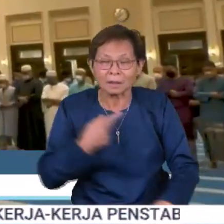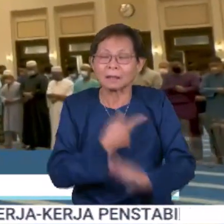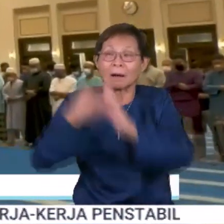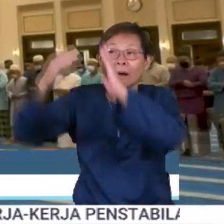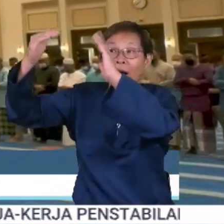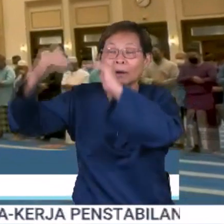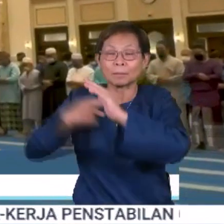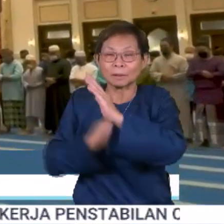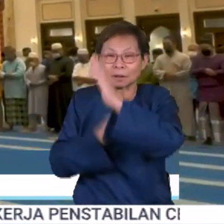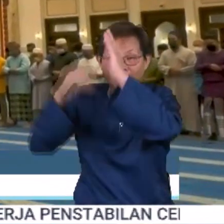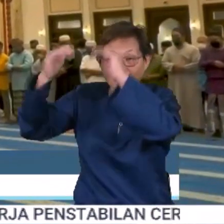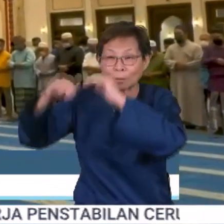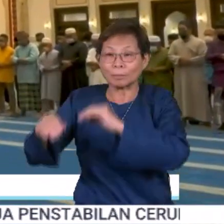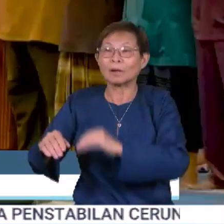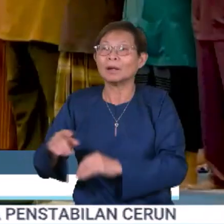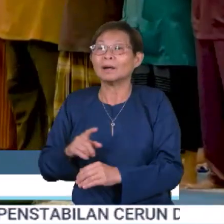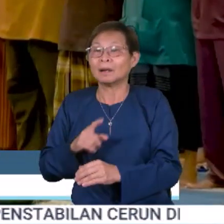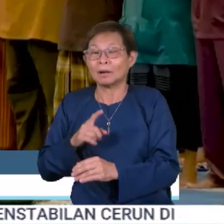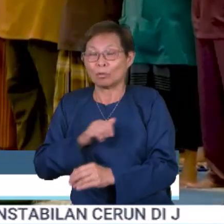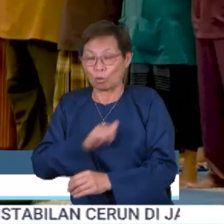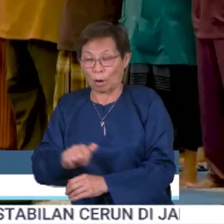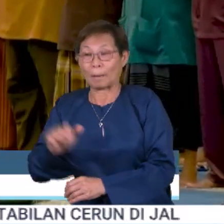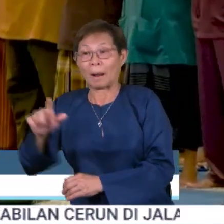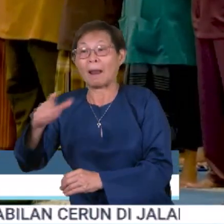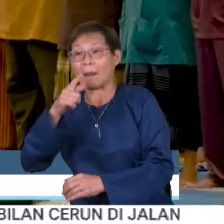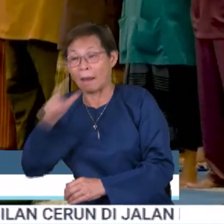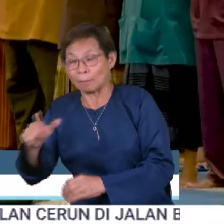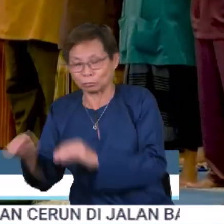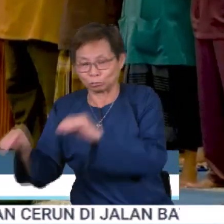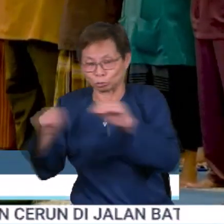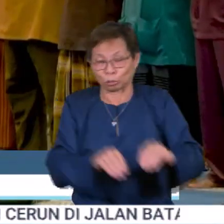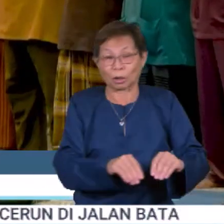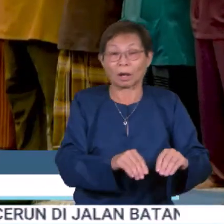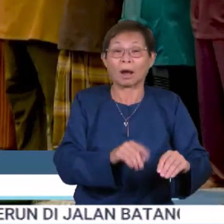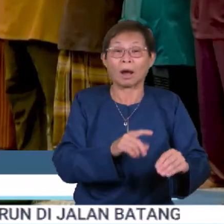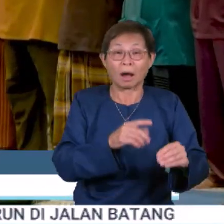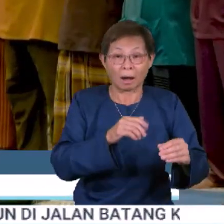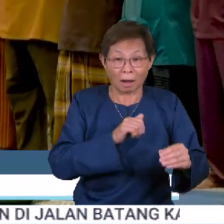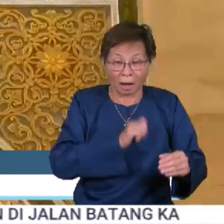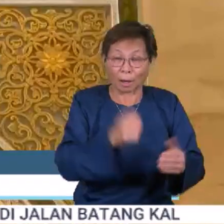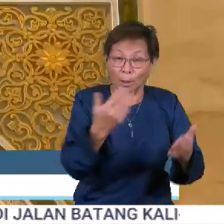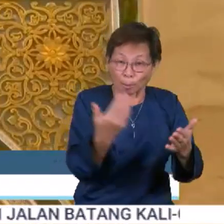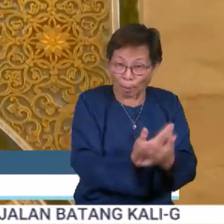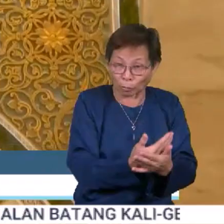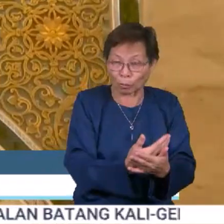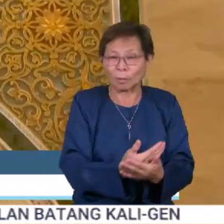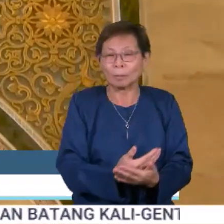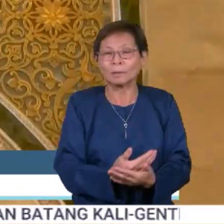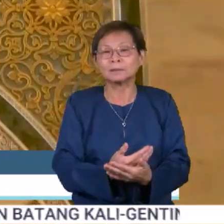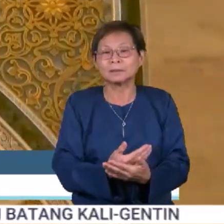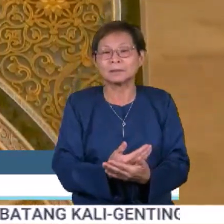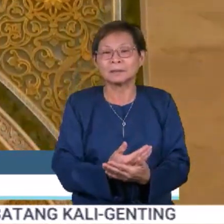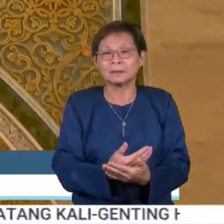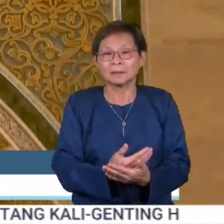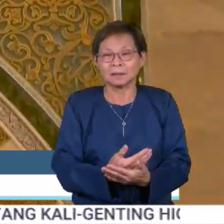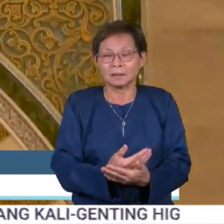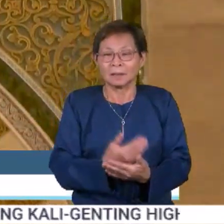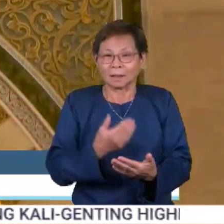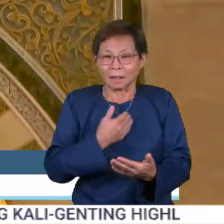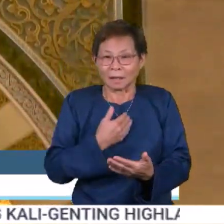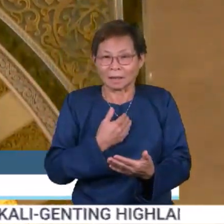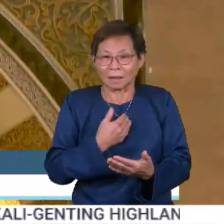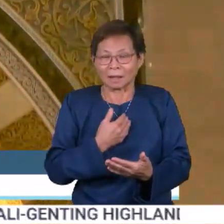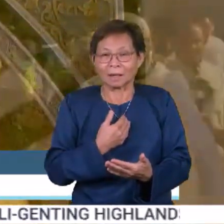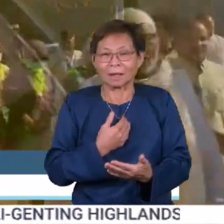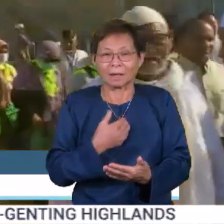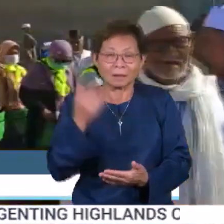mengharapkan bahawa penghijrahan mereka ini adalah konsisten, istiqamah, dan mereka perlu dibantu seperti mana